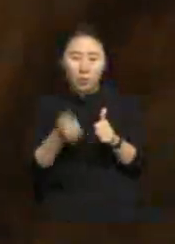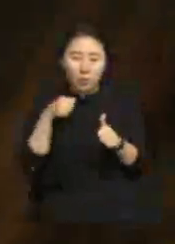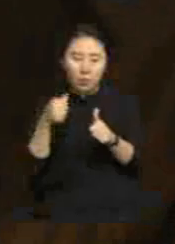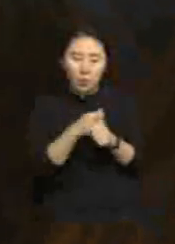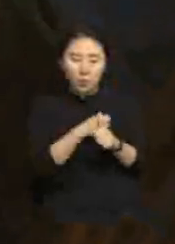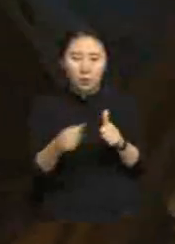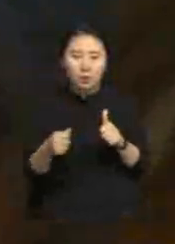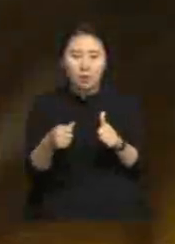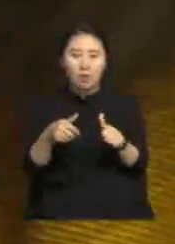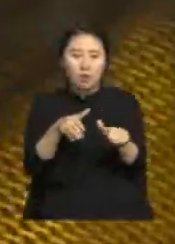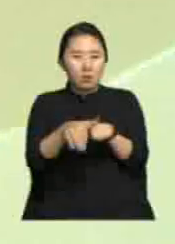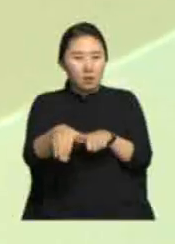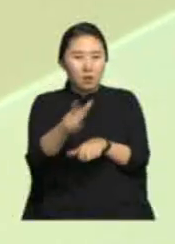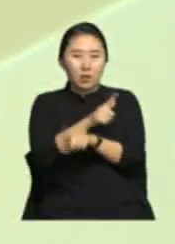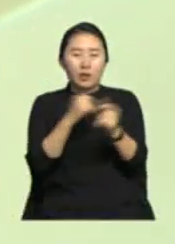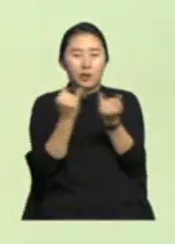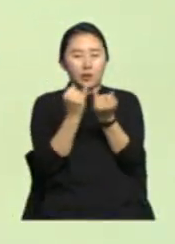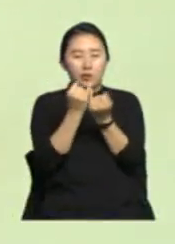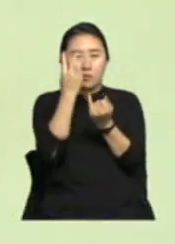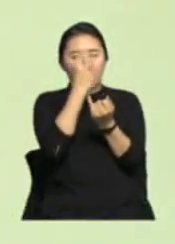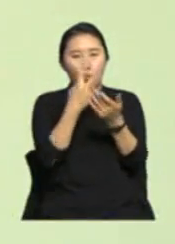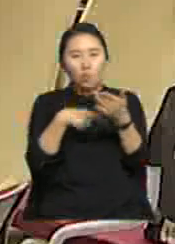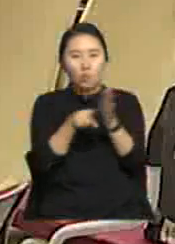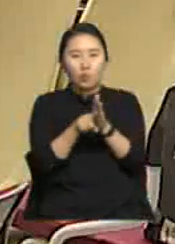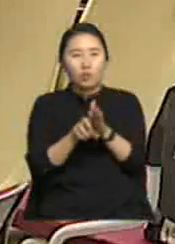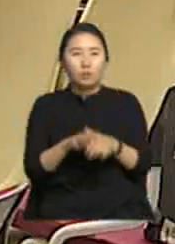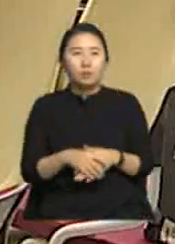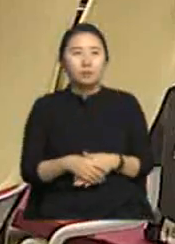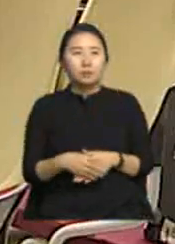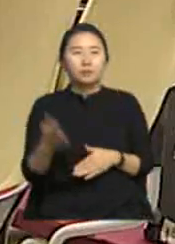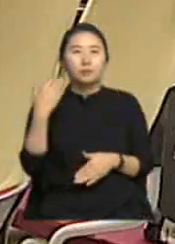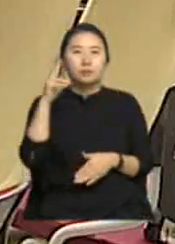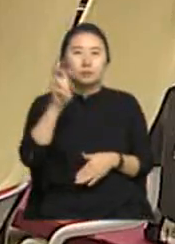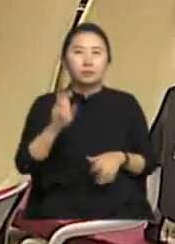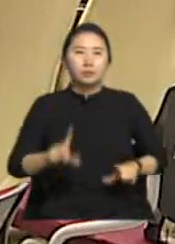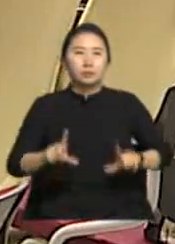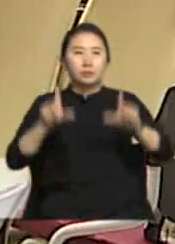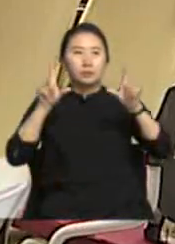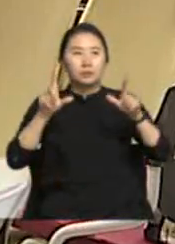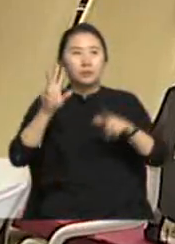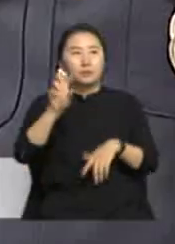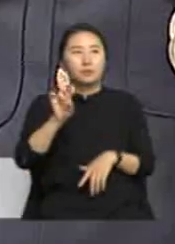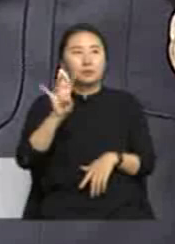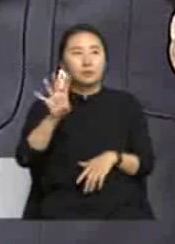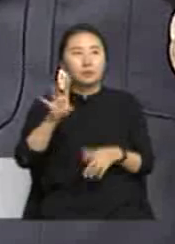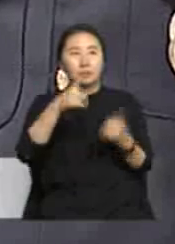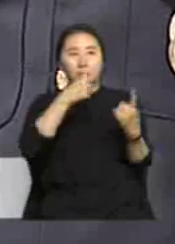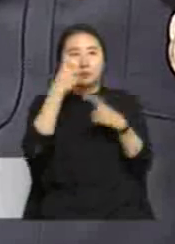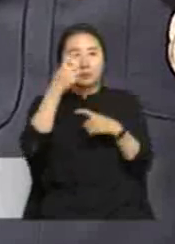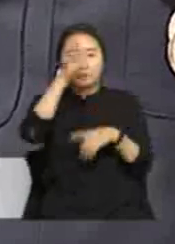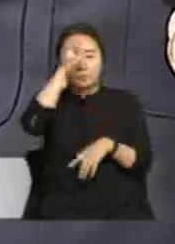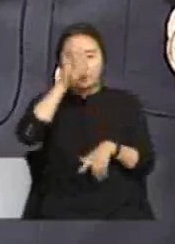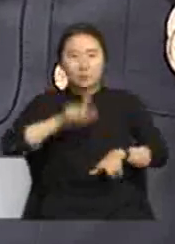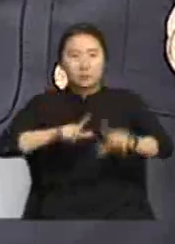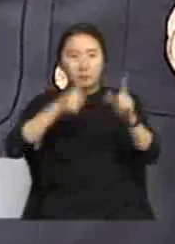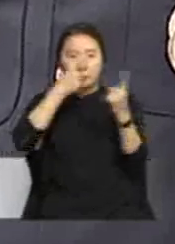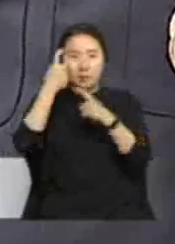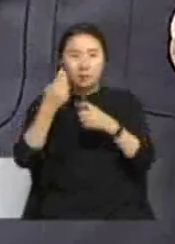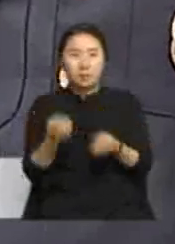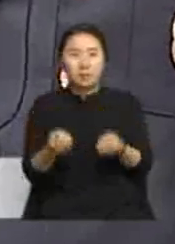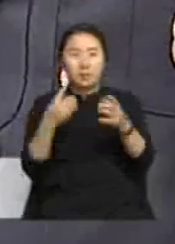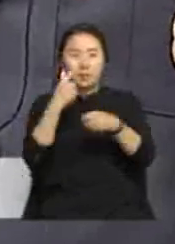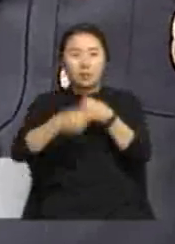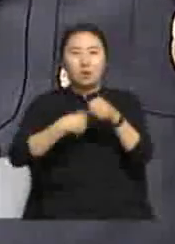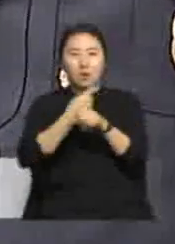강력 범죄로부터 여성을 보호하기 위해서입니다. 지난 21일 열린 제74주년 경찰의 날 기념식에선